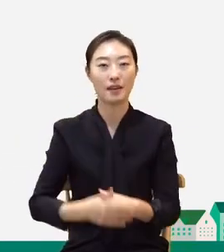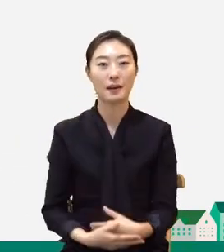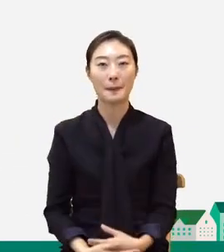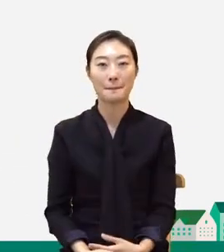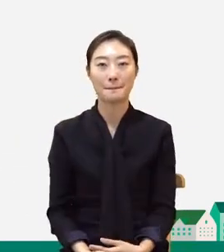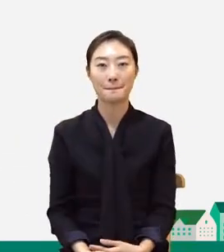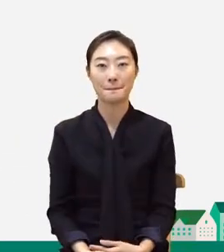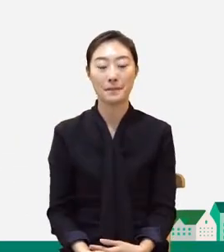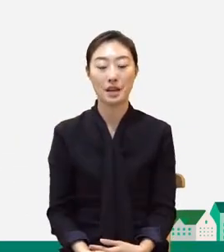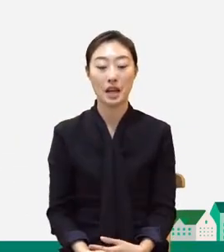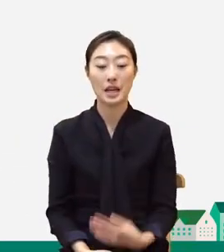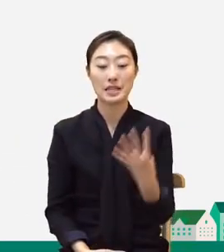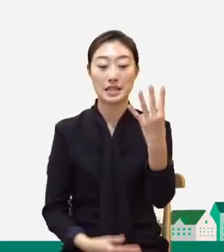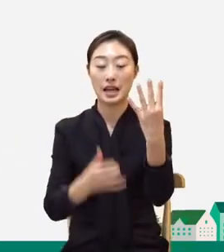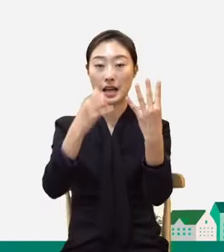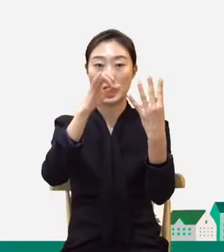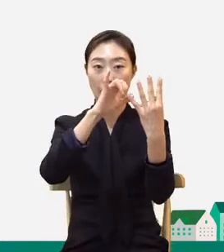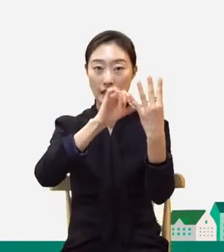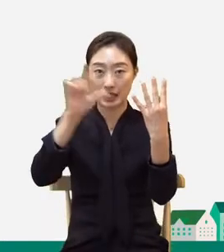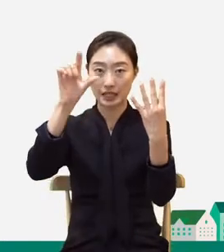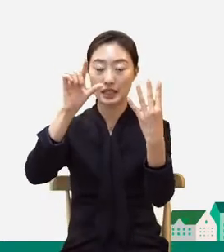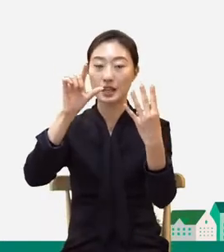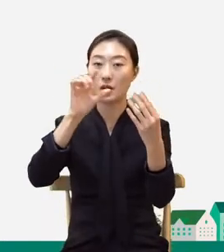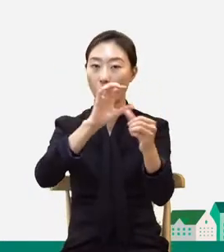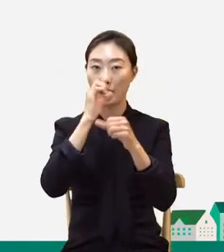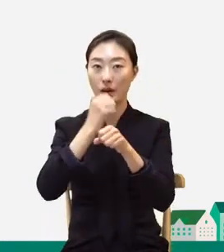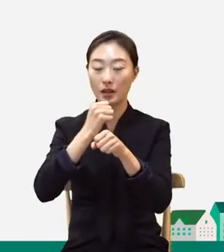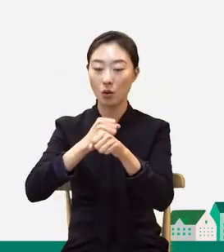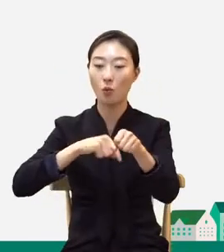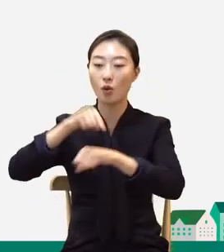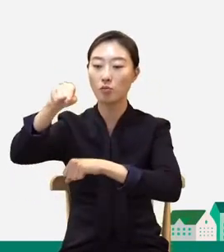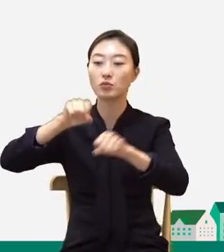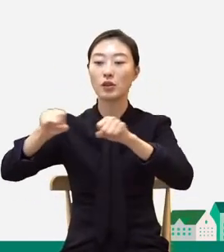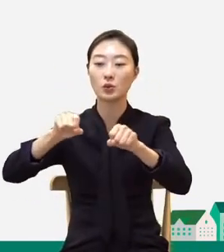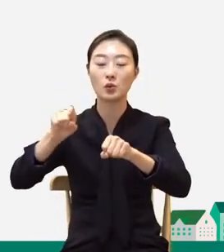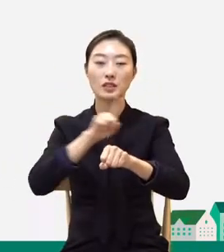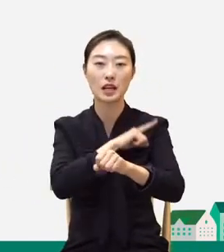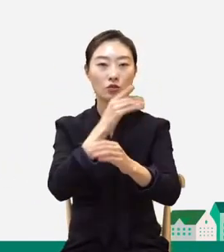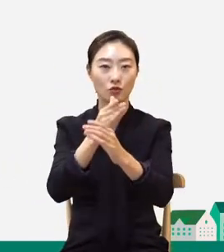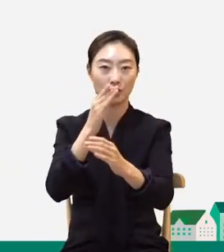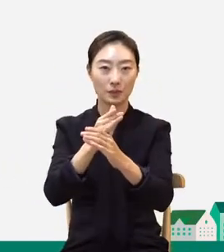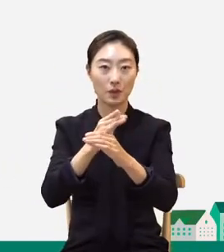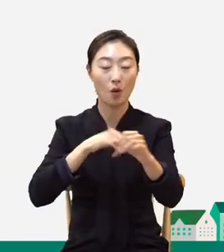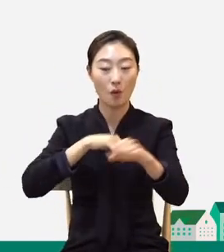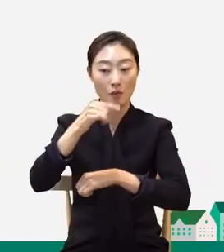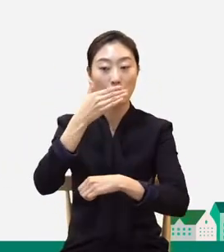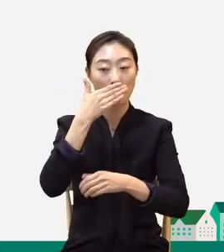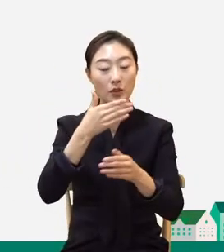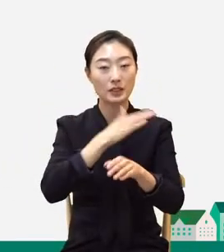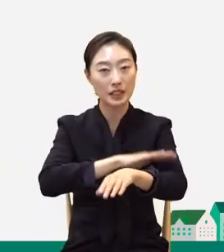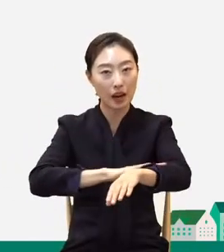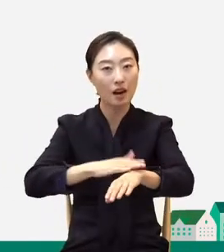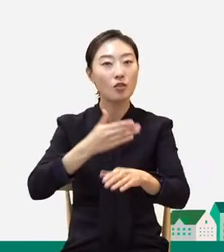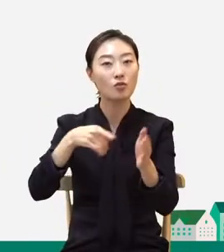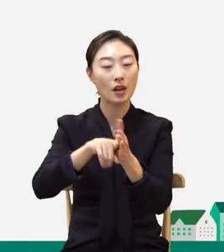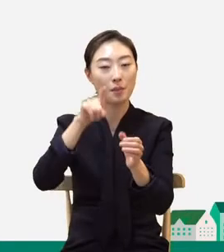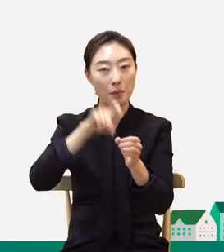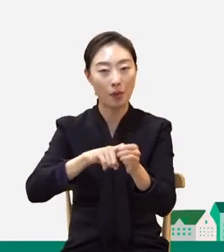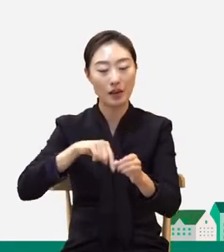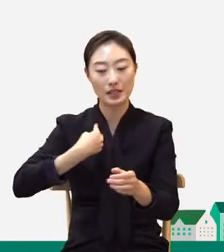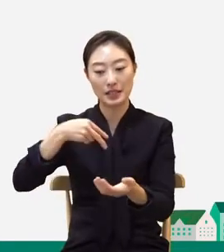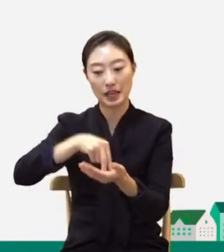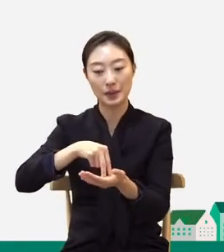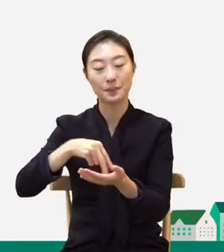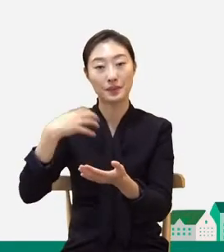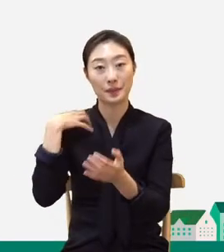생각해서 주 4일을 이용하되 외부 활동을 중심으로 하고 또 외부 활동이 가능할 수 있게끔 자립주택 코디네이터가 낮